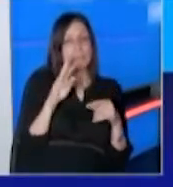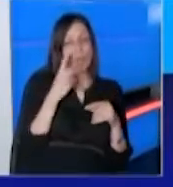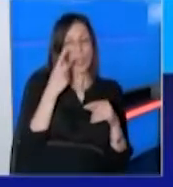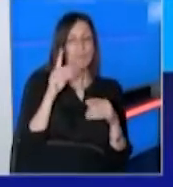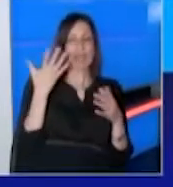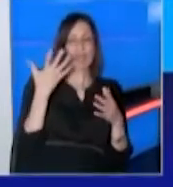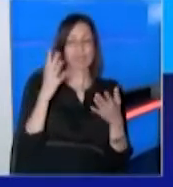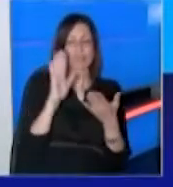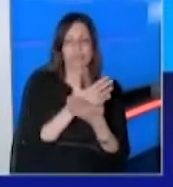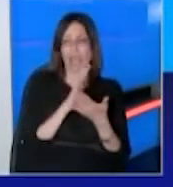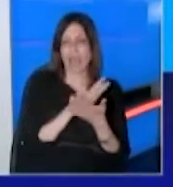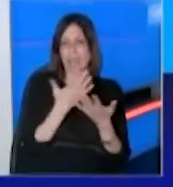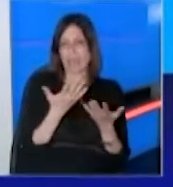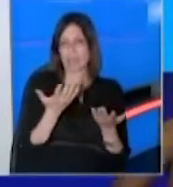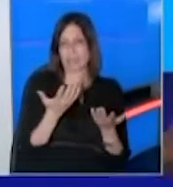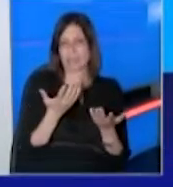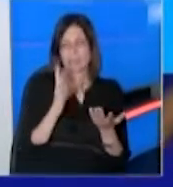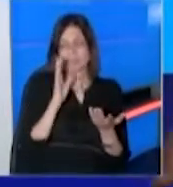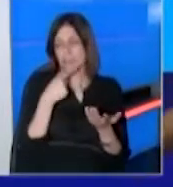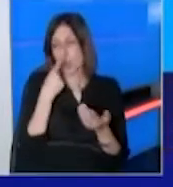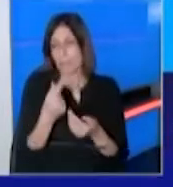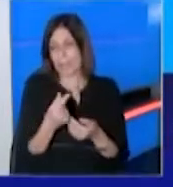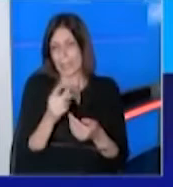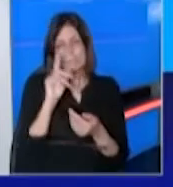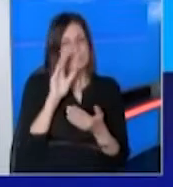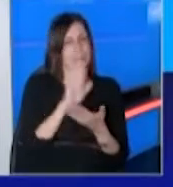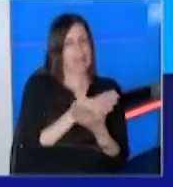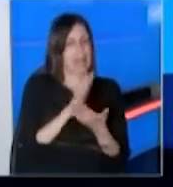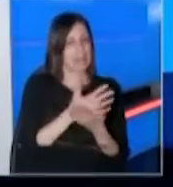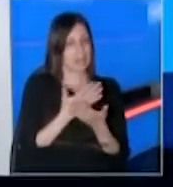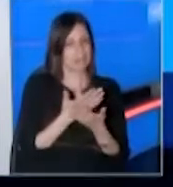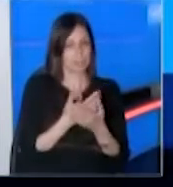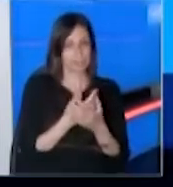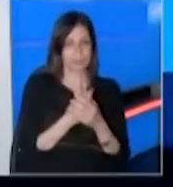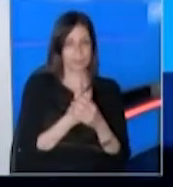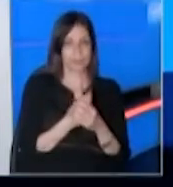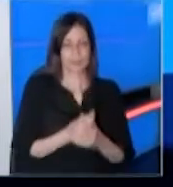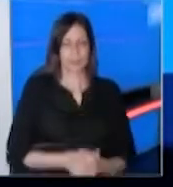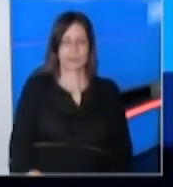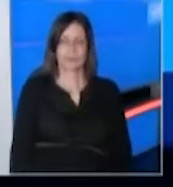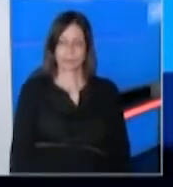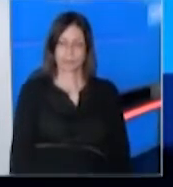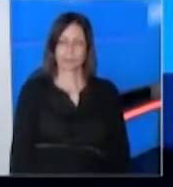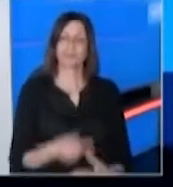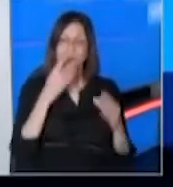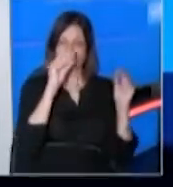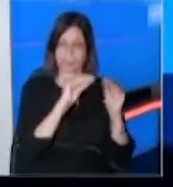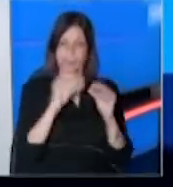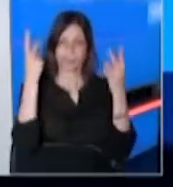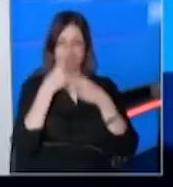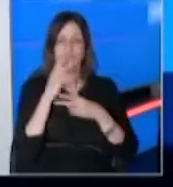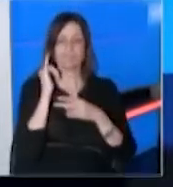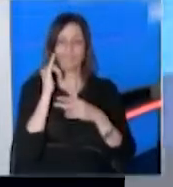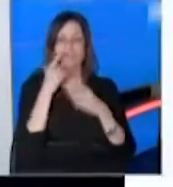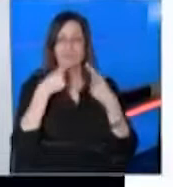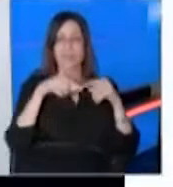הקרקע? איך ההחלטה? אתה יכול לספר לי מה אומרים? מי החליט מה? אנחנו נגיע עכשיו, בואו נעבור הלאה, נבין מה זה ועדת פרוגרמות.